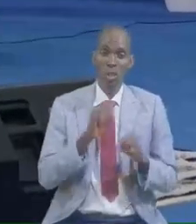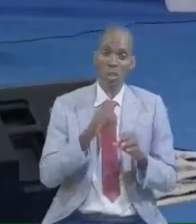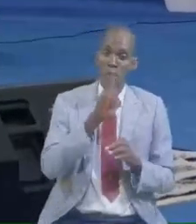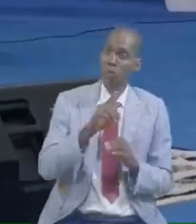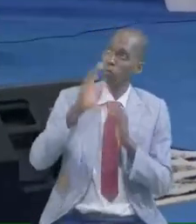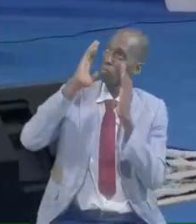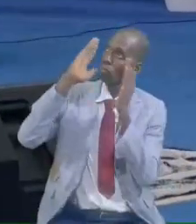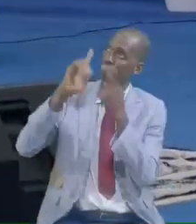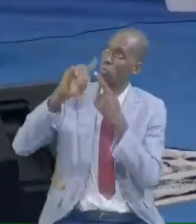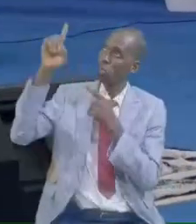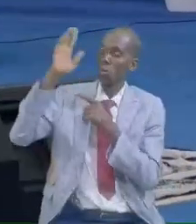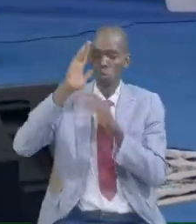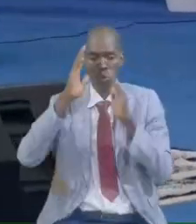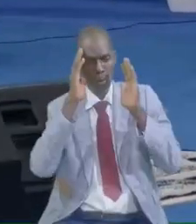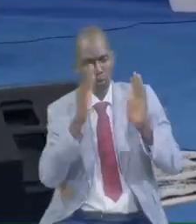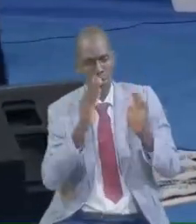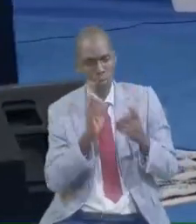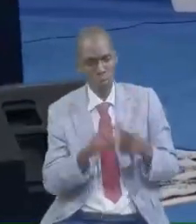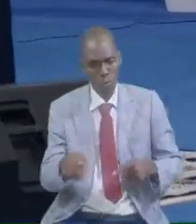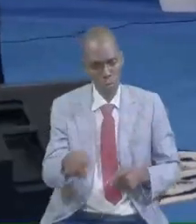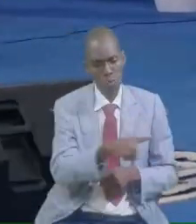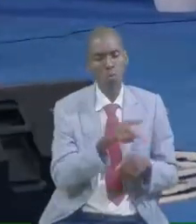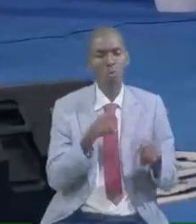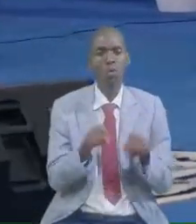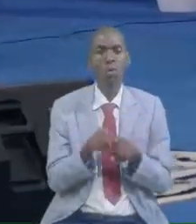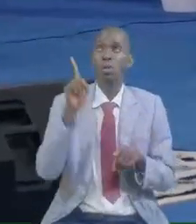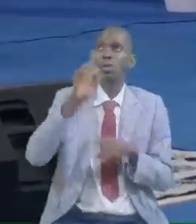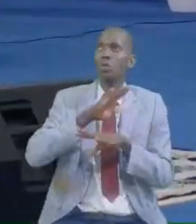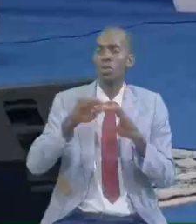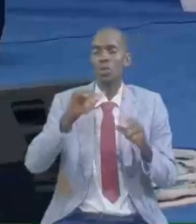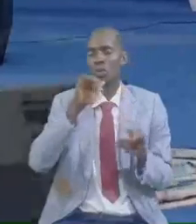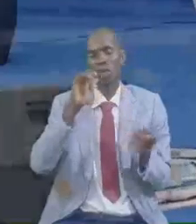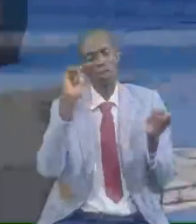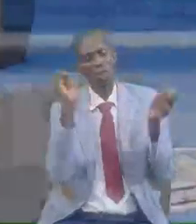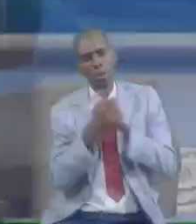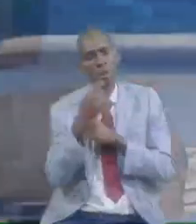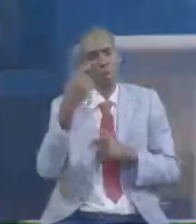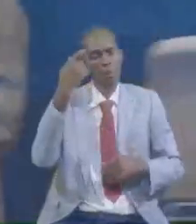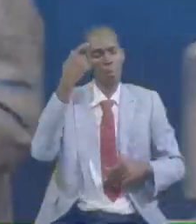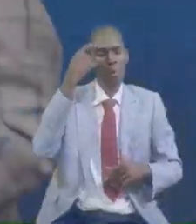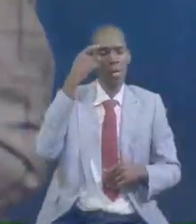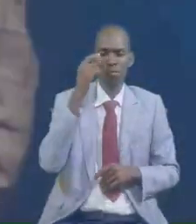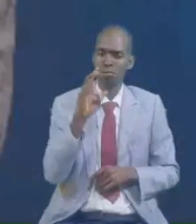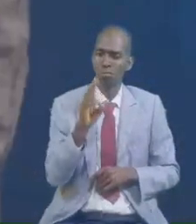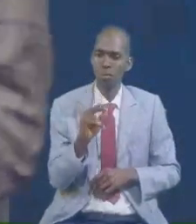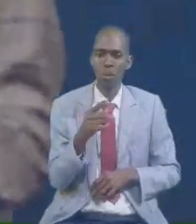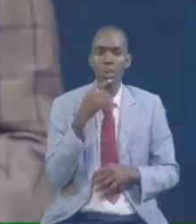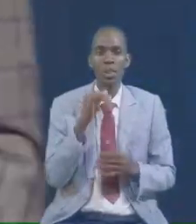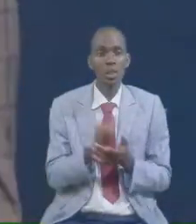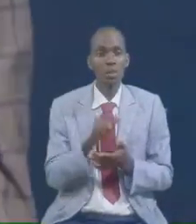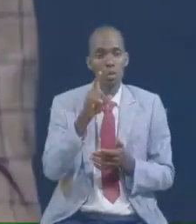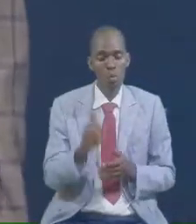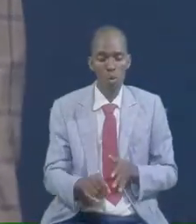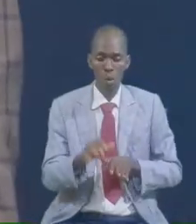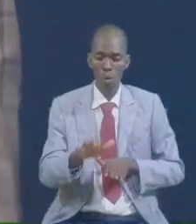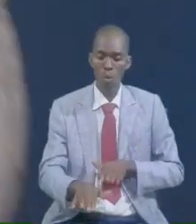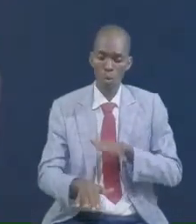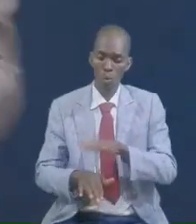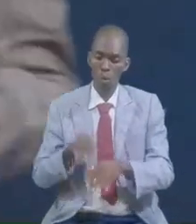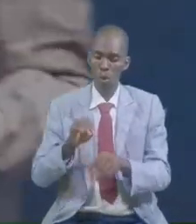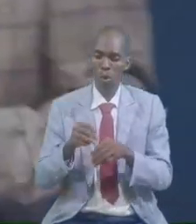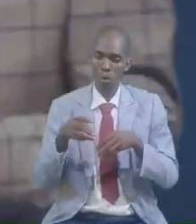tournerai vers toi. Réciproque. Il ne changera pas de décision. Aidez, tu marcheras dans la voie du Seigneur,